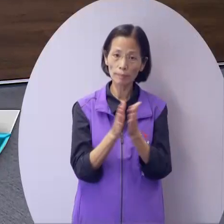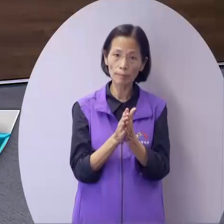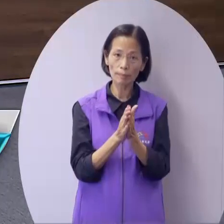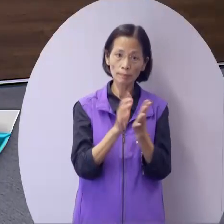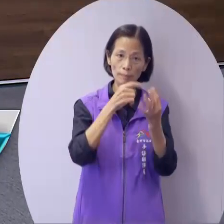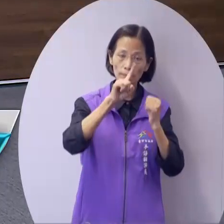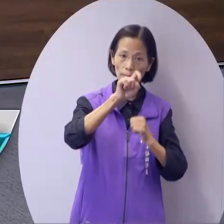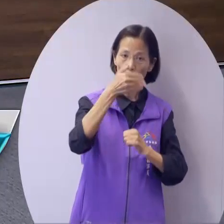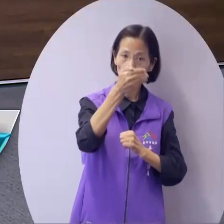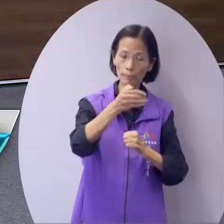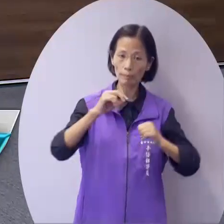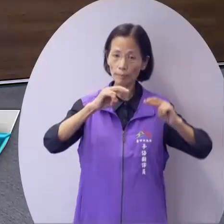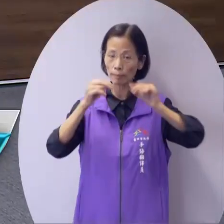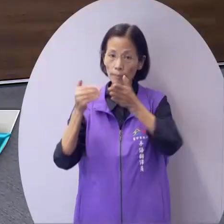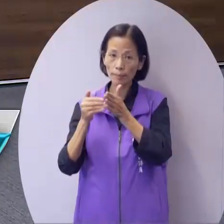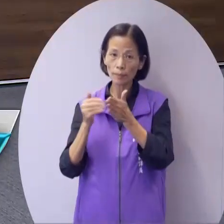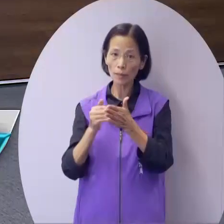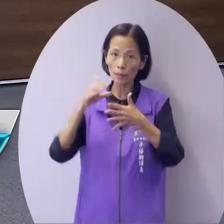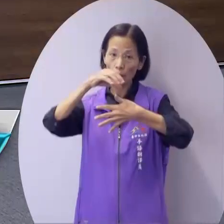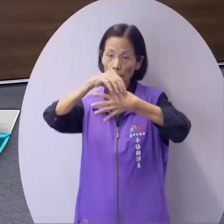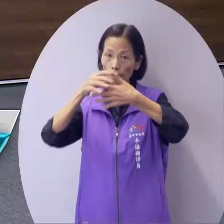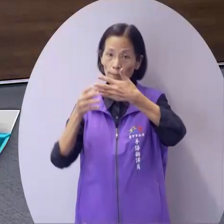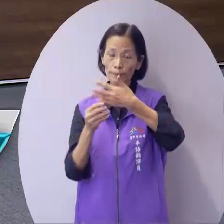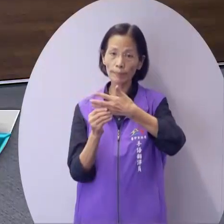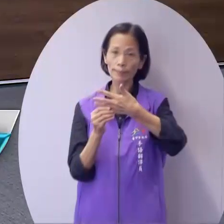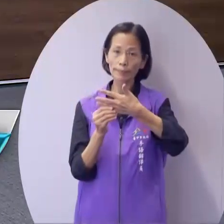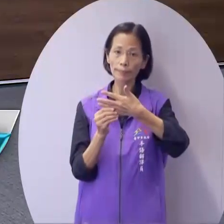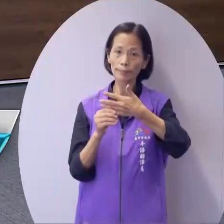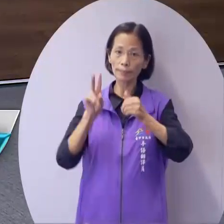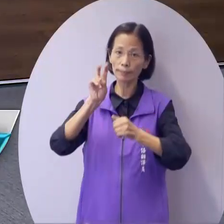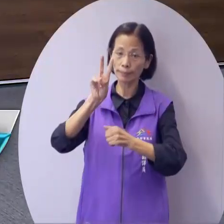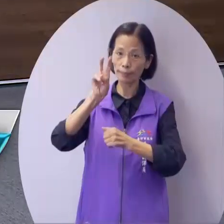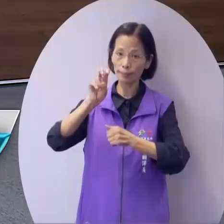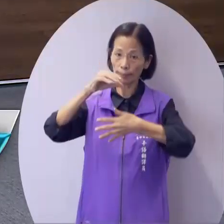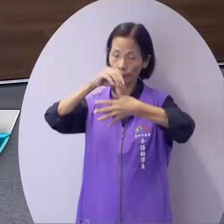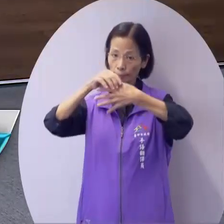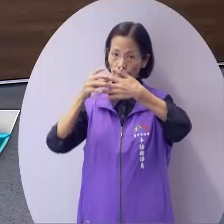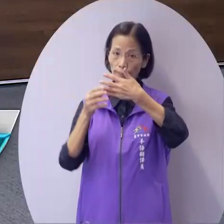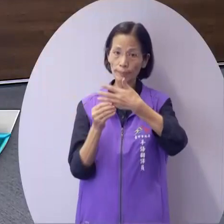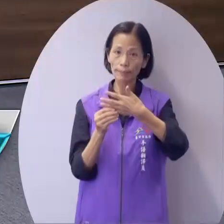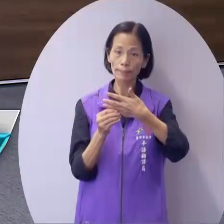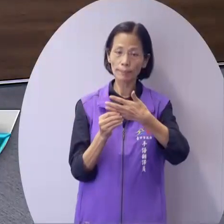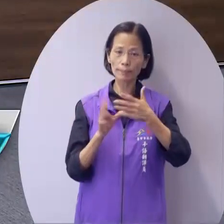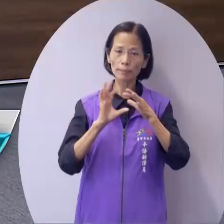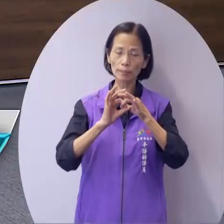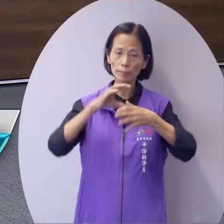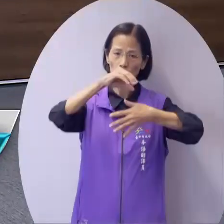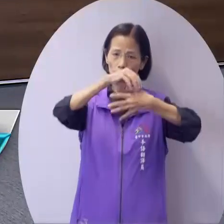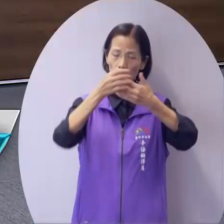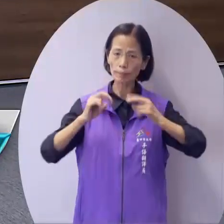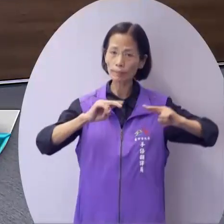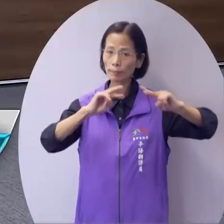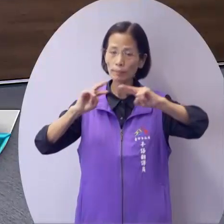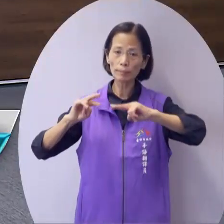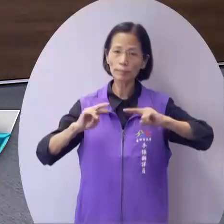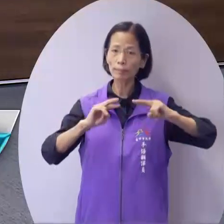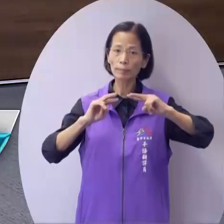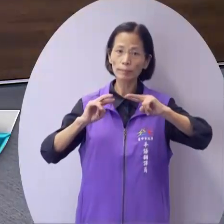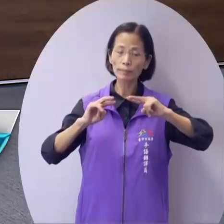有19条，修正后的条数为22条。那相关条文的修正重